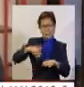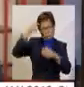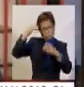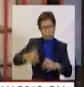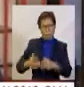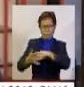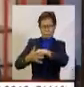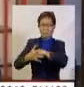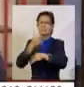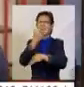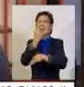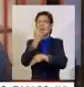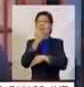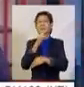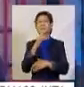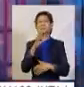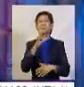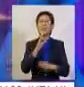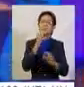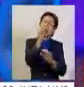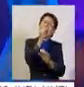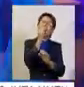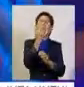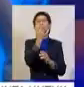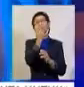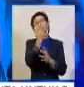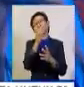technical fault, kita tersasul juga.